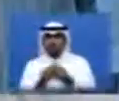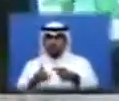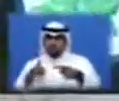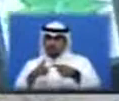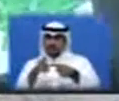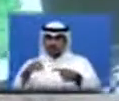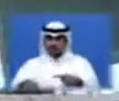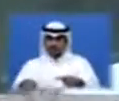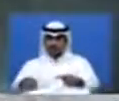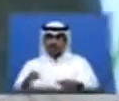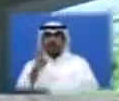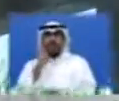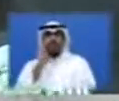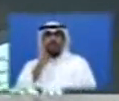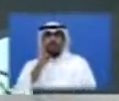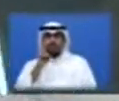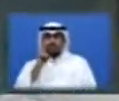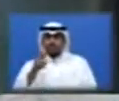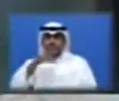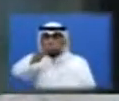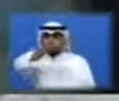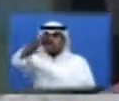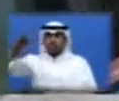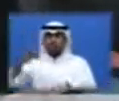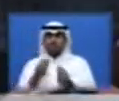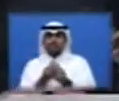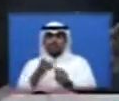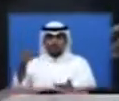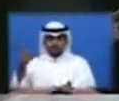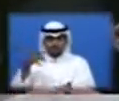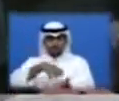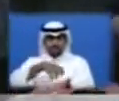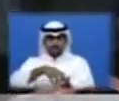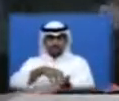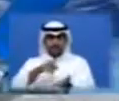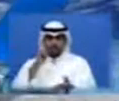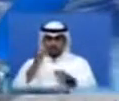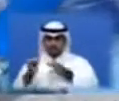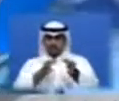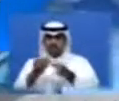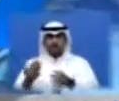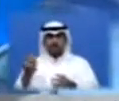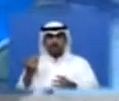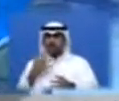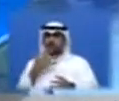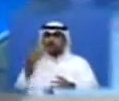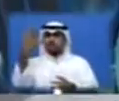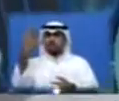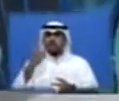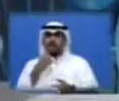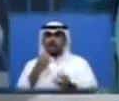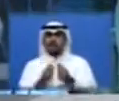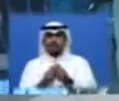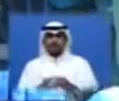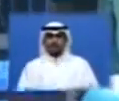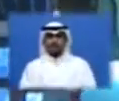المعارض التربوية التفاعلية المتنقلة التي وضعها المركز خطة منذ 5 سنوات من أجل التجديد والتنويع.